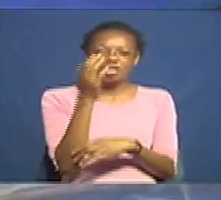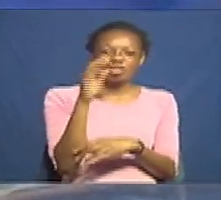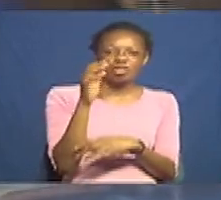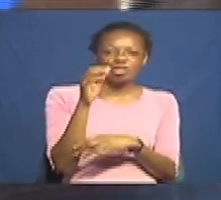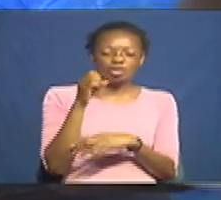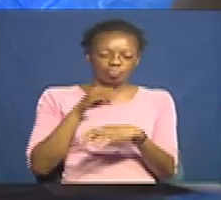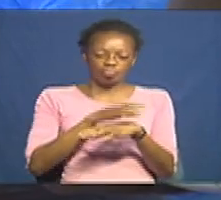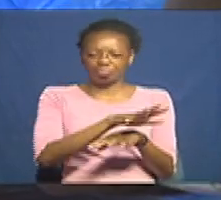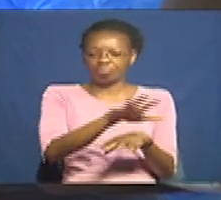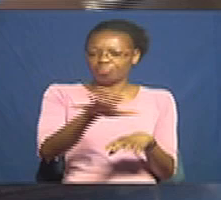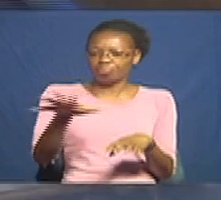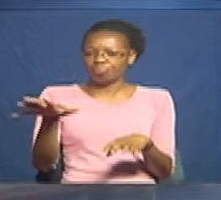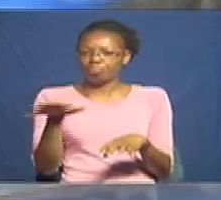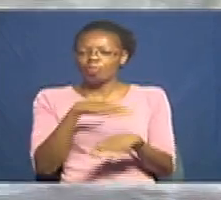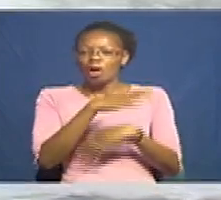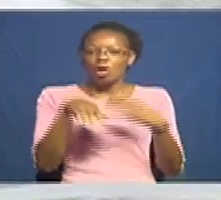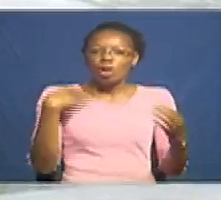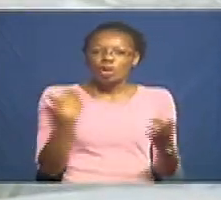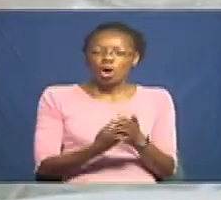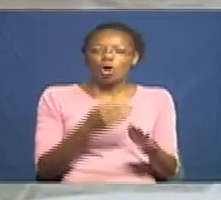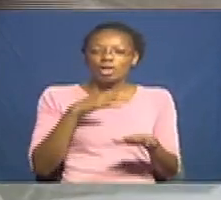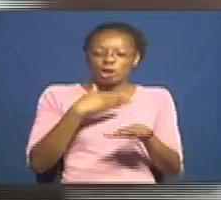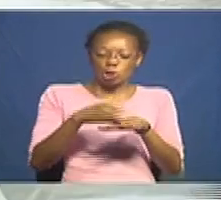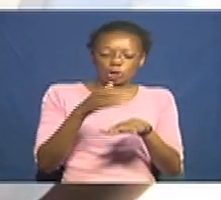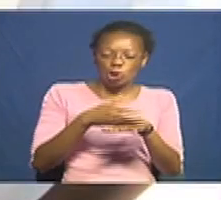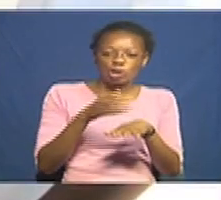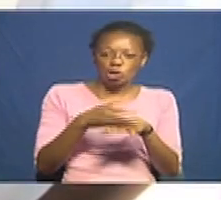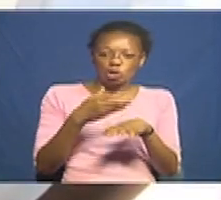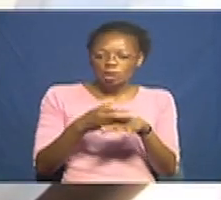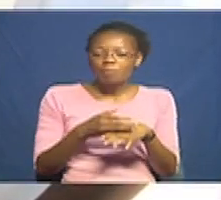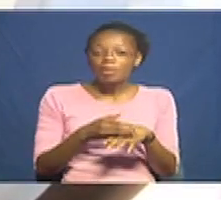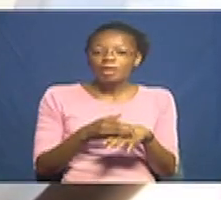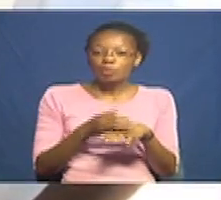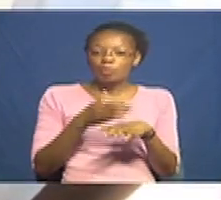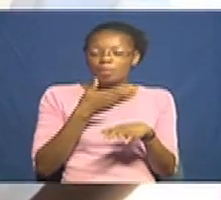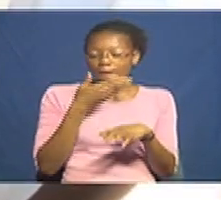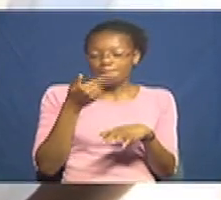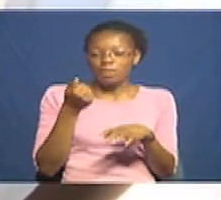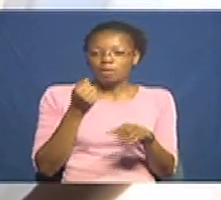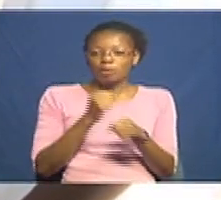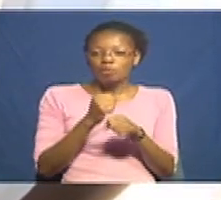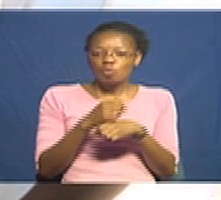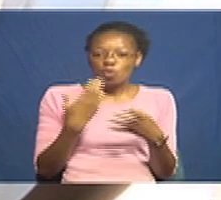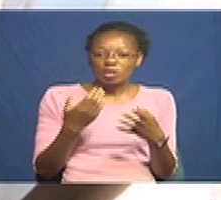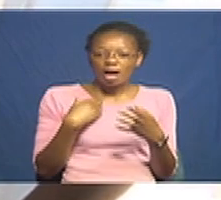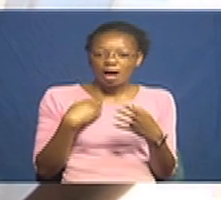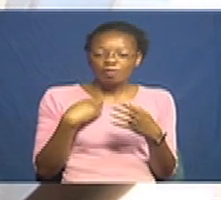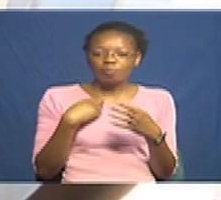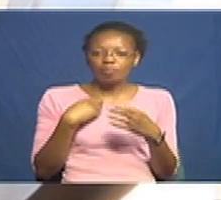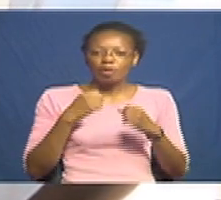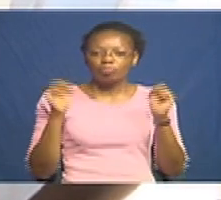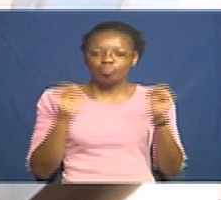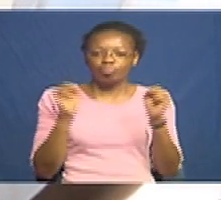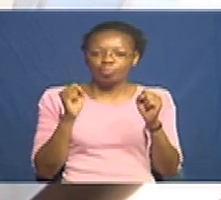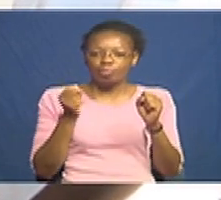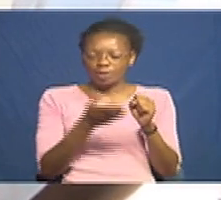ili kuua wadudu na mayai yake. Maliza kukausha miti tunaleta kwenye freezer,